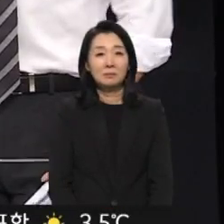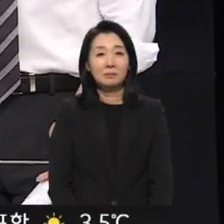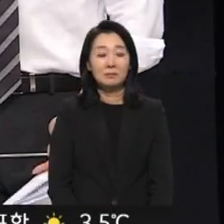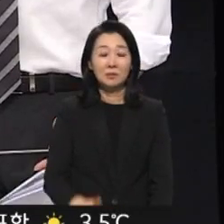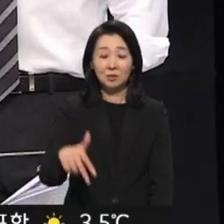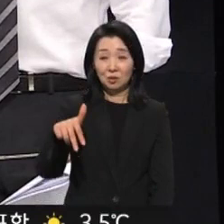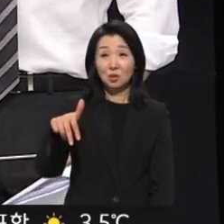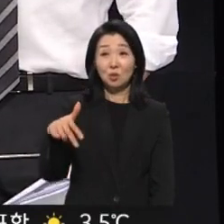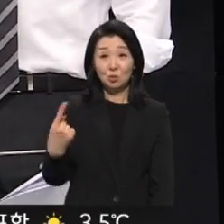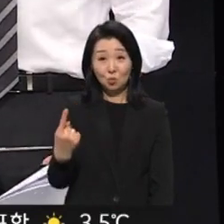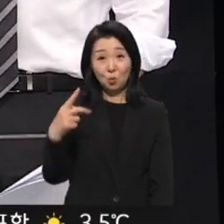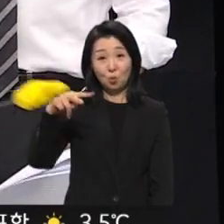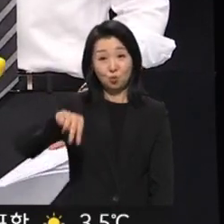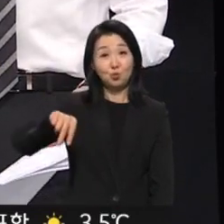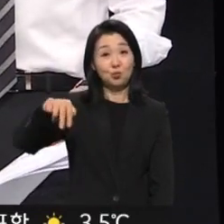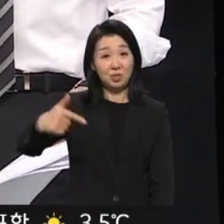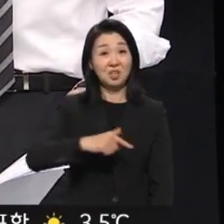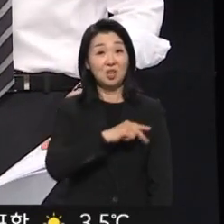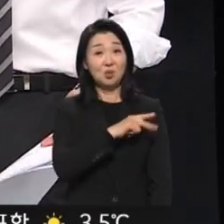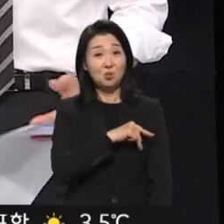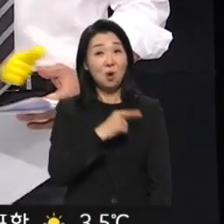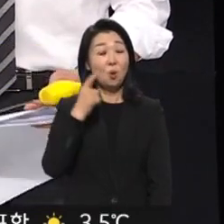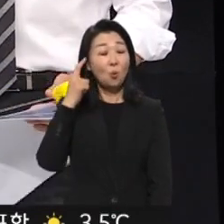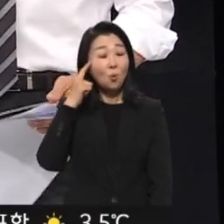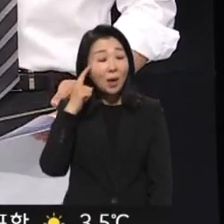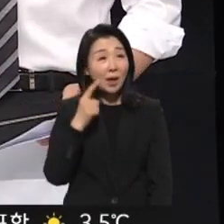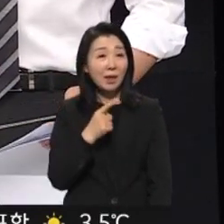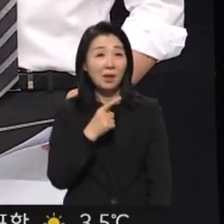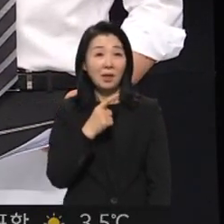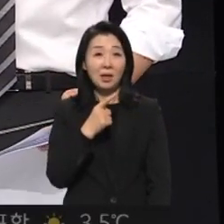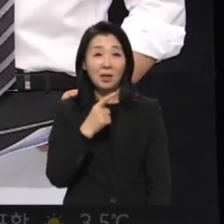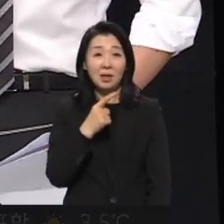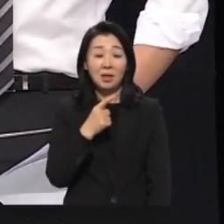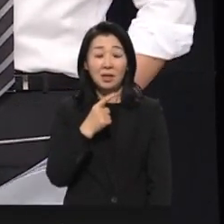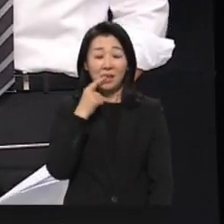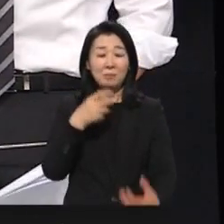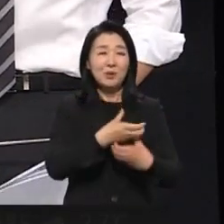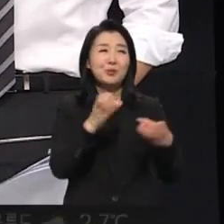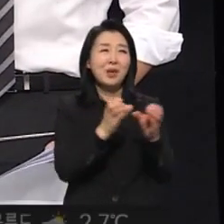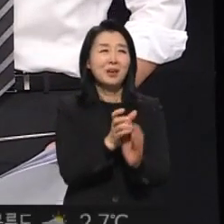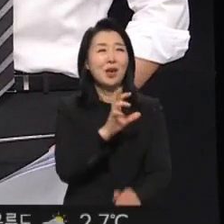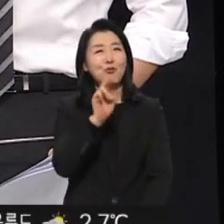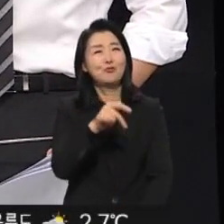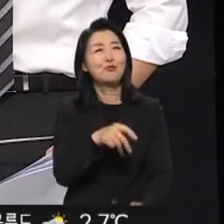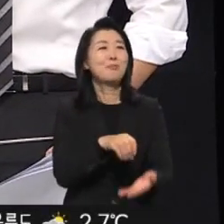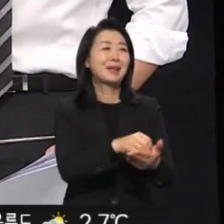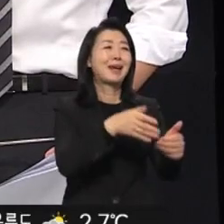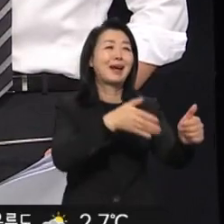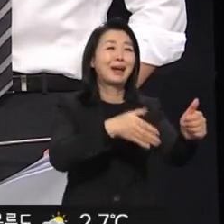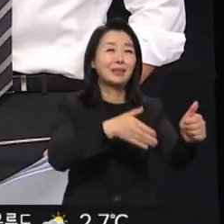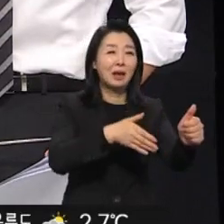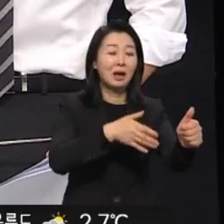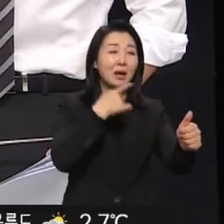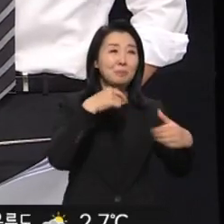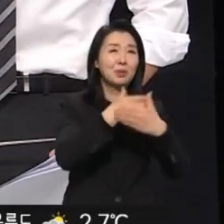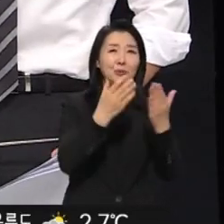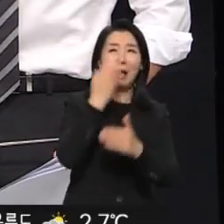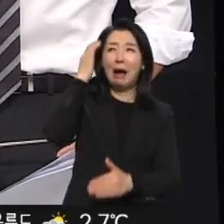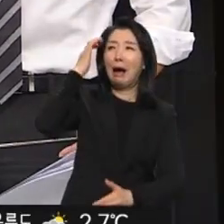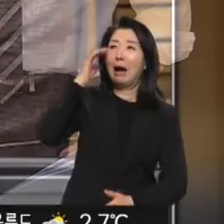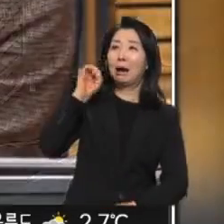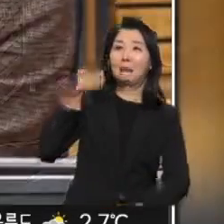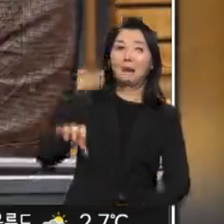조수진 의원입니다. 민주당에 유 전 의원을 받아달라는 제안까지 했다고 하는데요. 민주당이 난색을 표했다고 합니다.